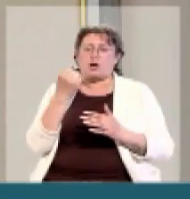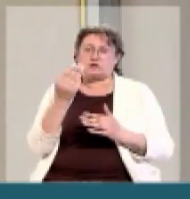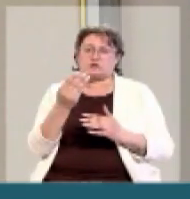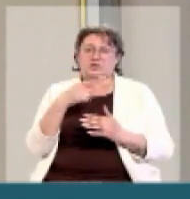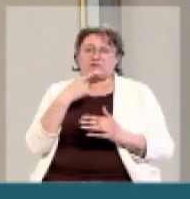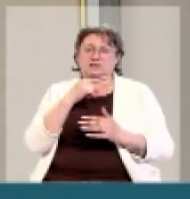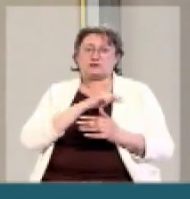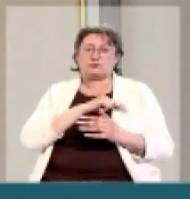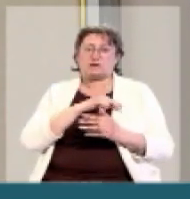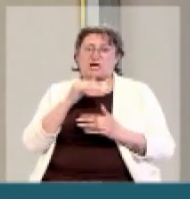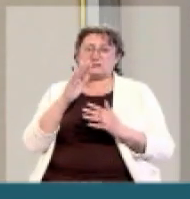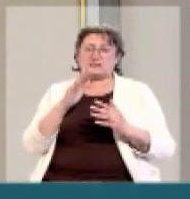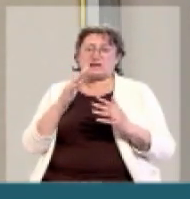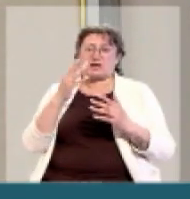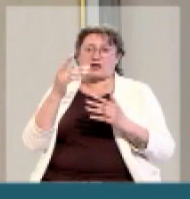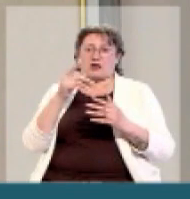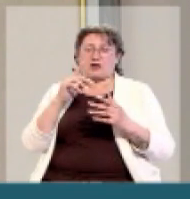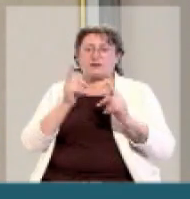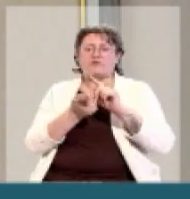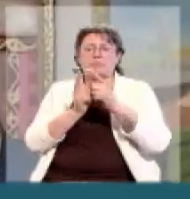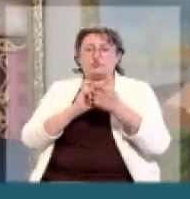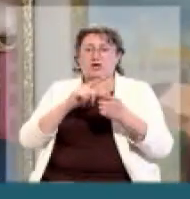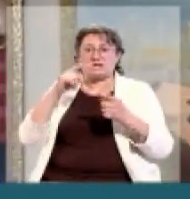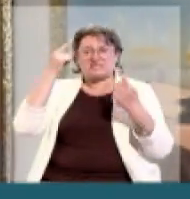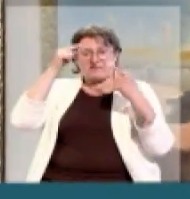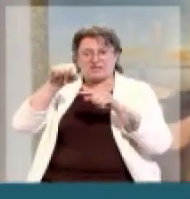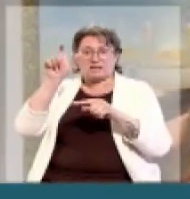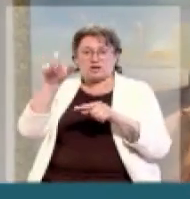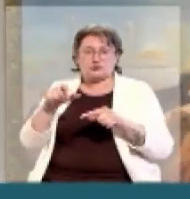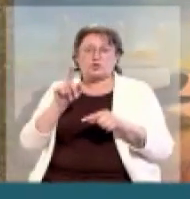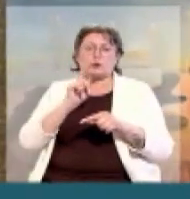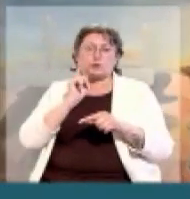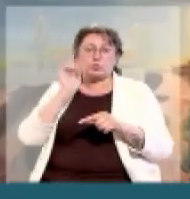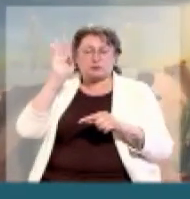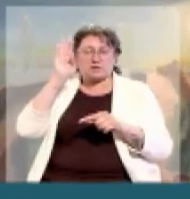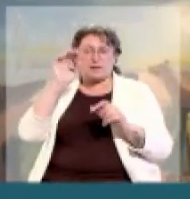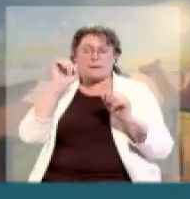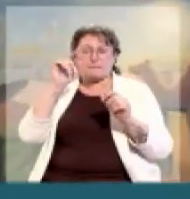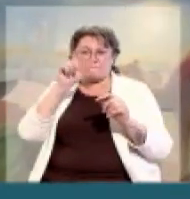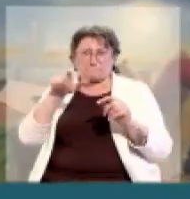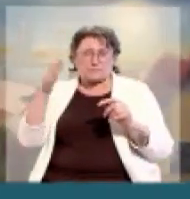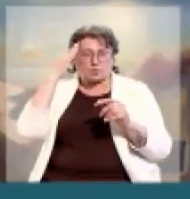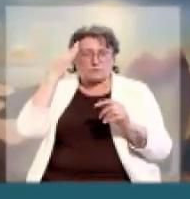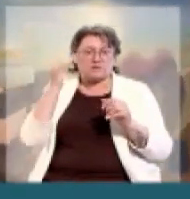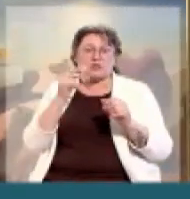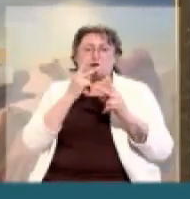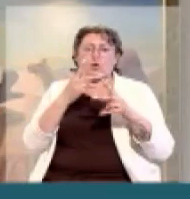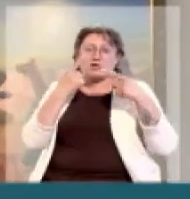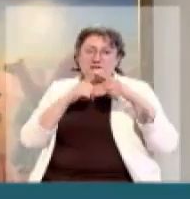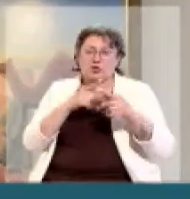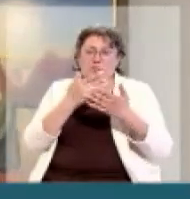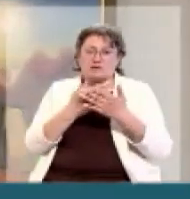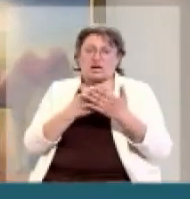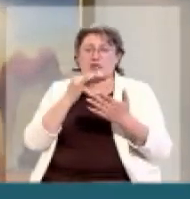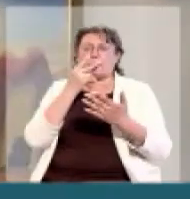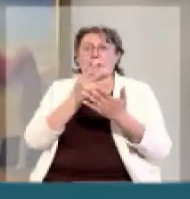Как говорят сотрудники картины и галереи, воплощая образы известных личностей, юные дарования сумели показать не только отточенную технику, но